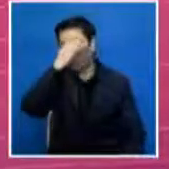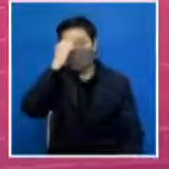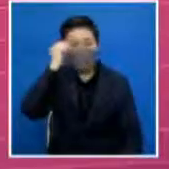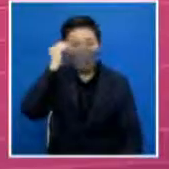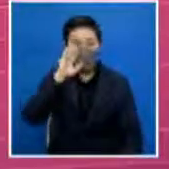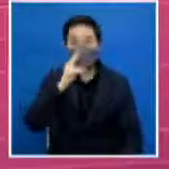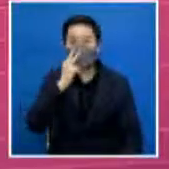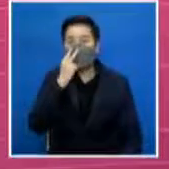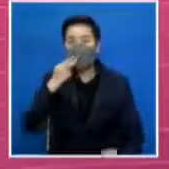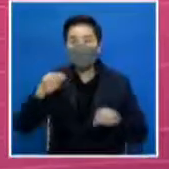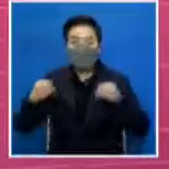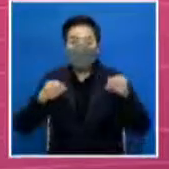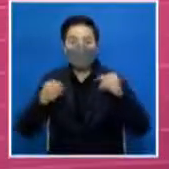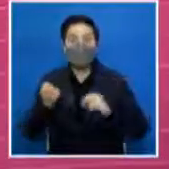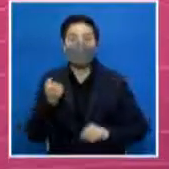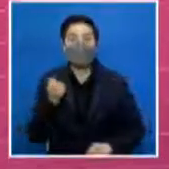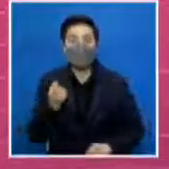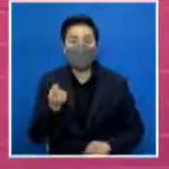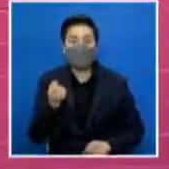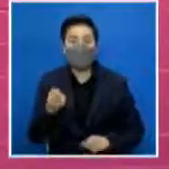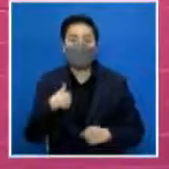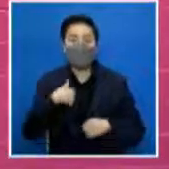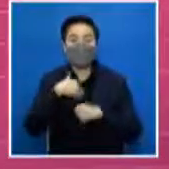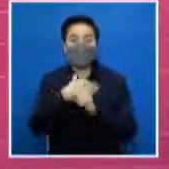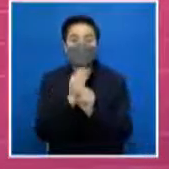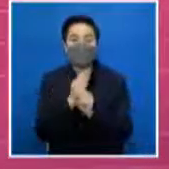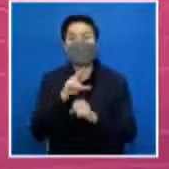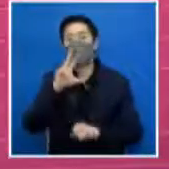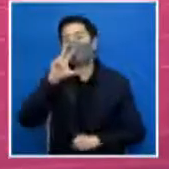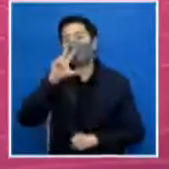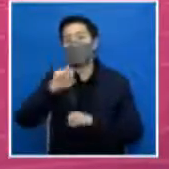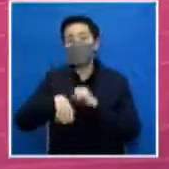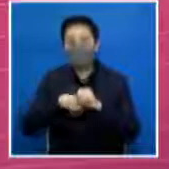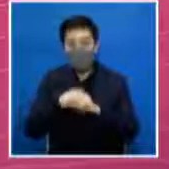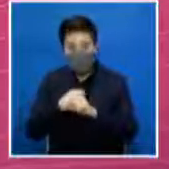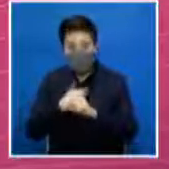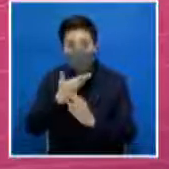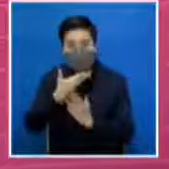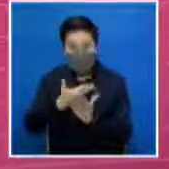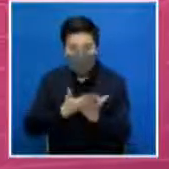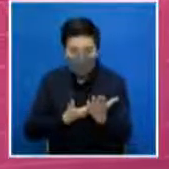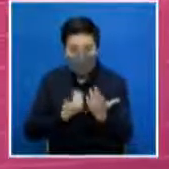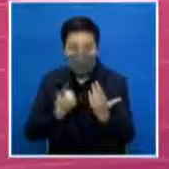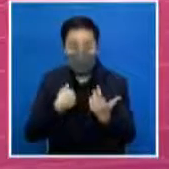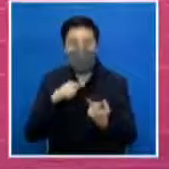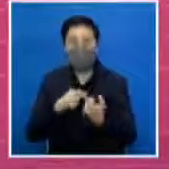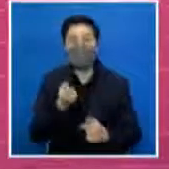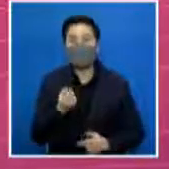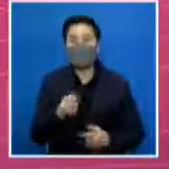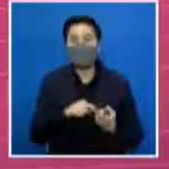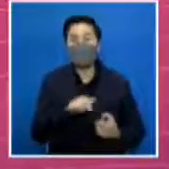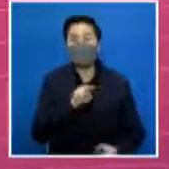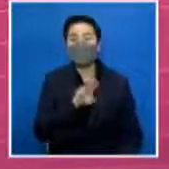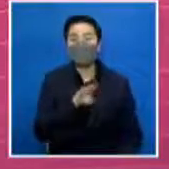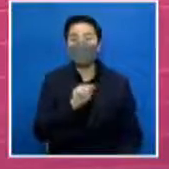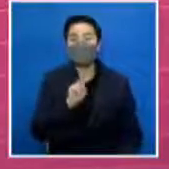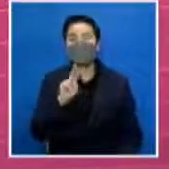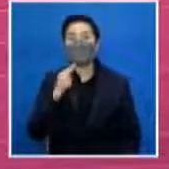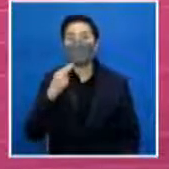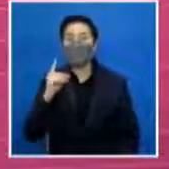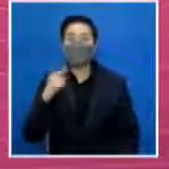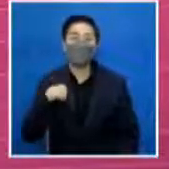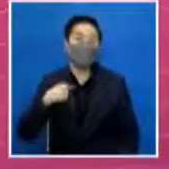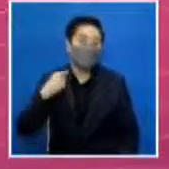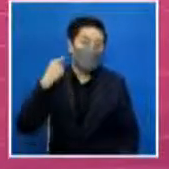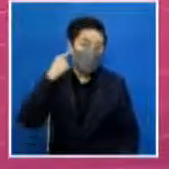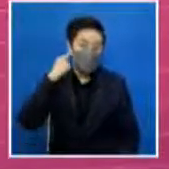รับชมการถ่ายทอดสดการออกรางวัลสลากออมสินพิเศษ3ปีกันต่อนะคะทาง Facebook Live MBT2SD และรับฟัง